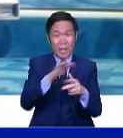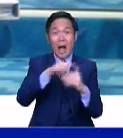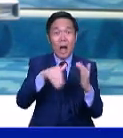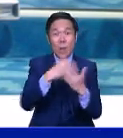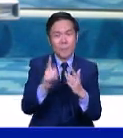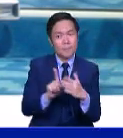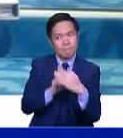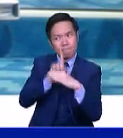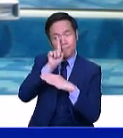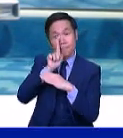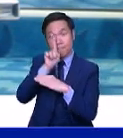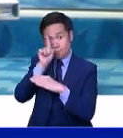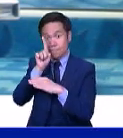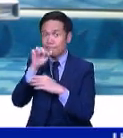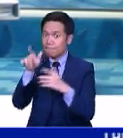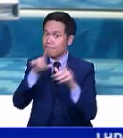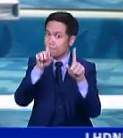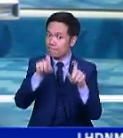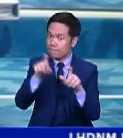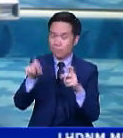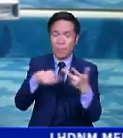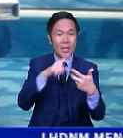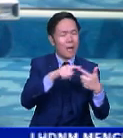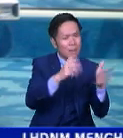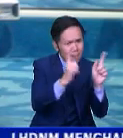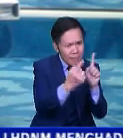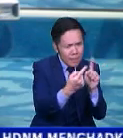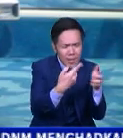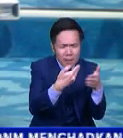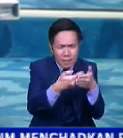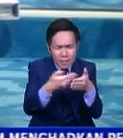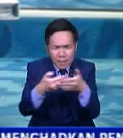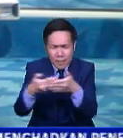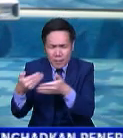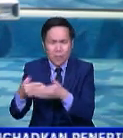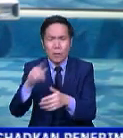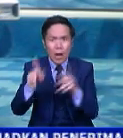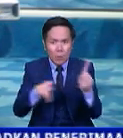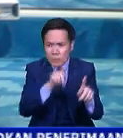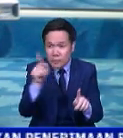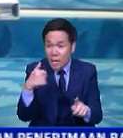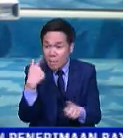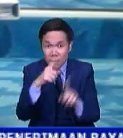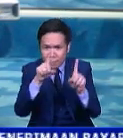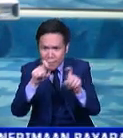ujian saringan, pengesanan kontak dan langkah pengasingan.